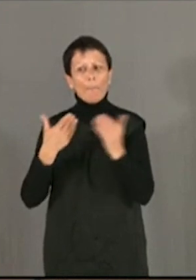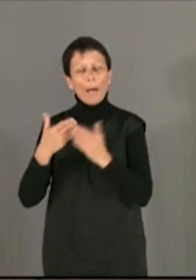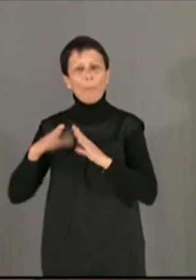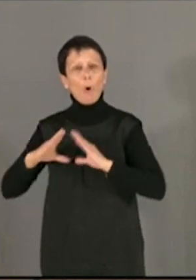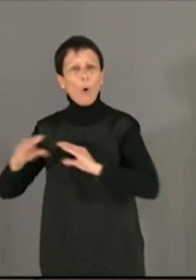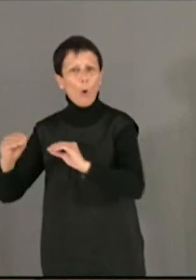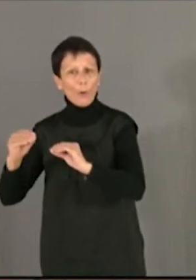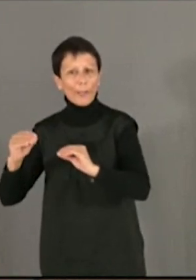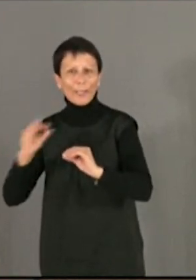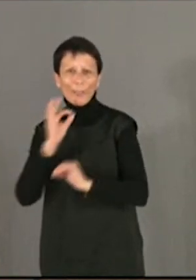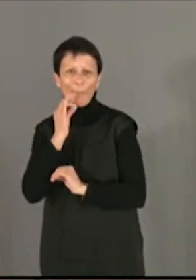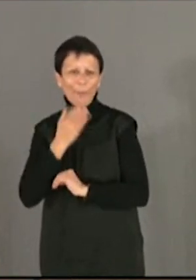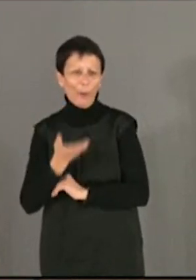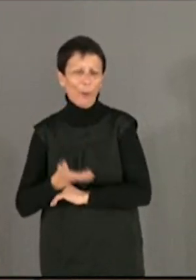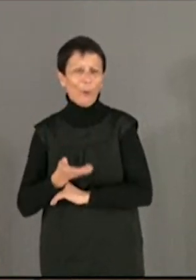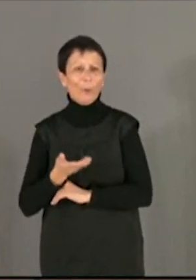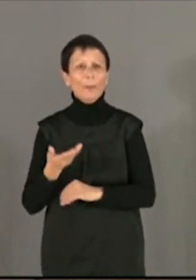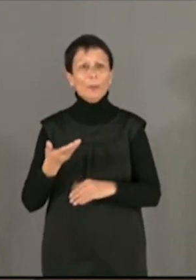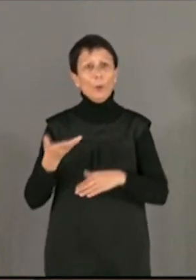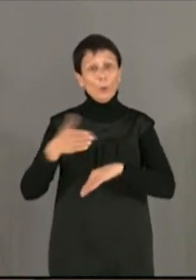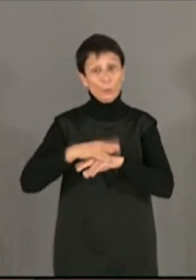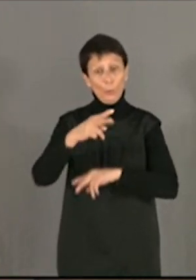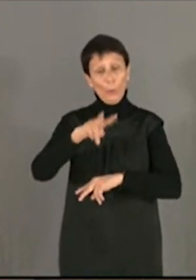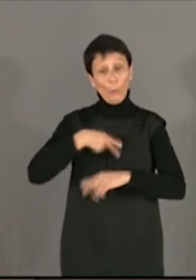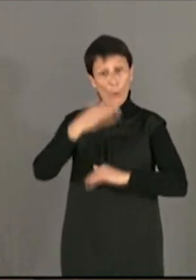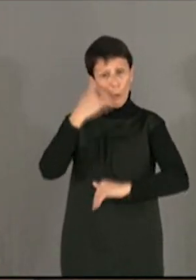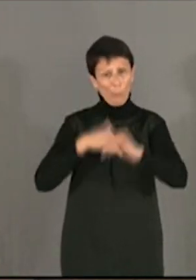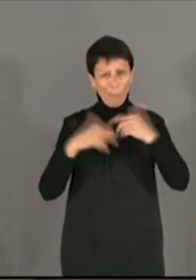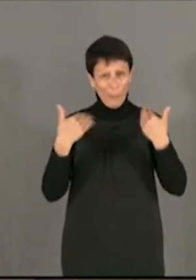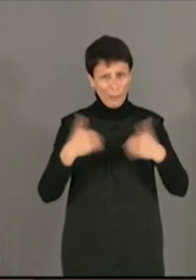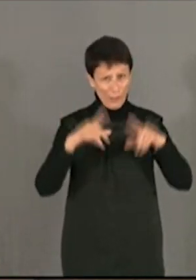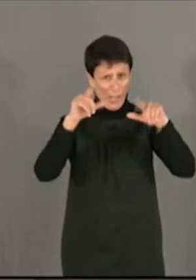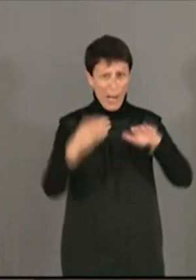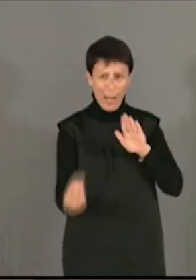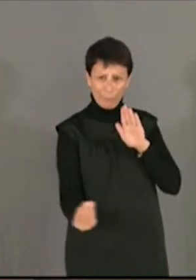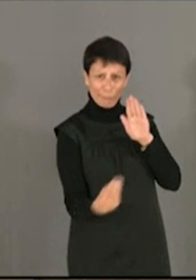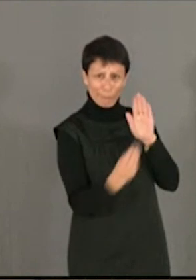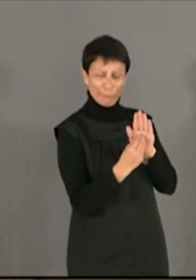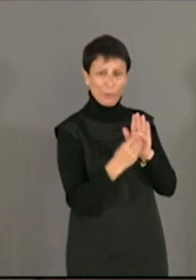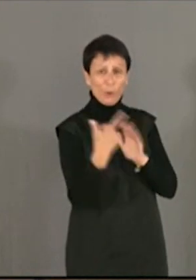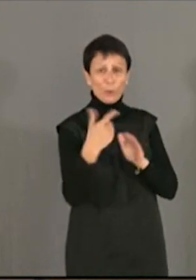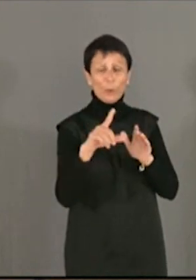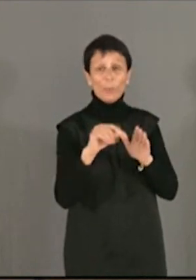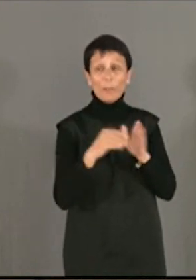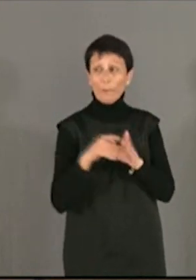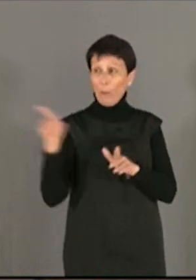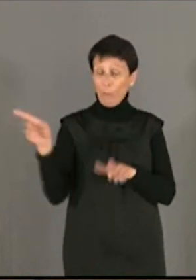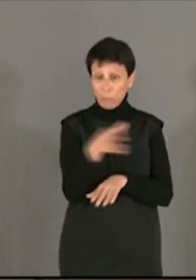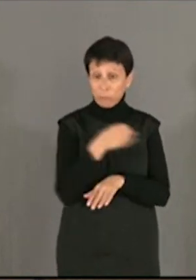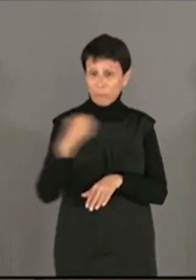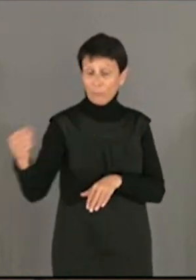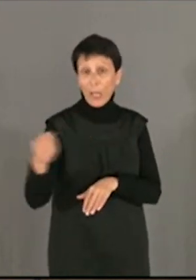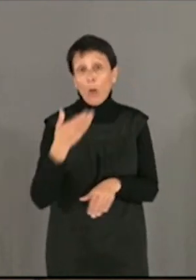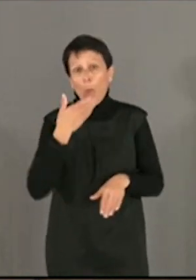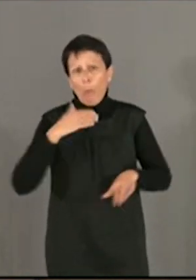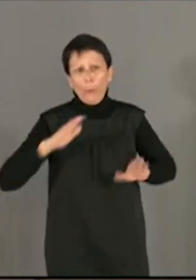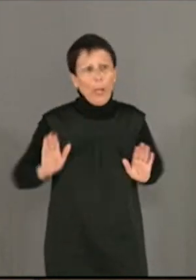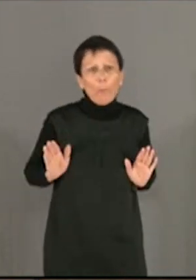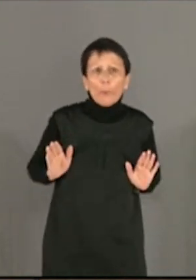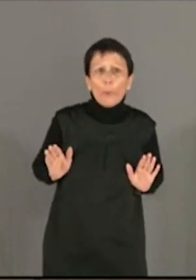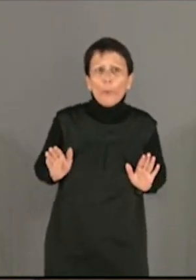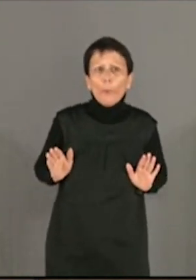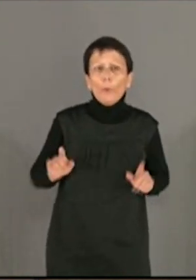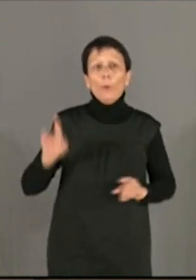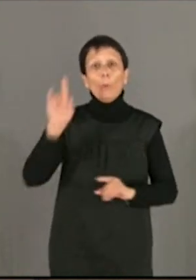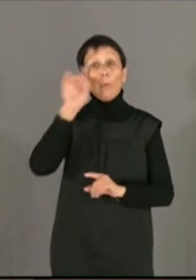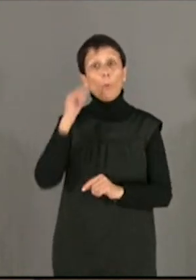une idée, c'était une proposition dans notre programme municipal de 2020. Vous la reprenez, tant mieux, parce